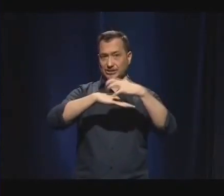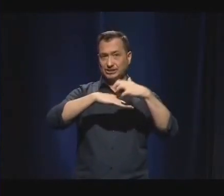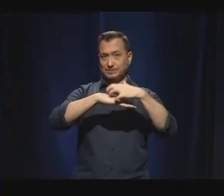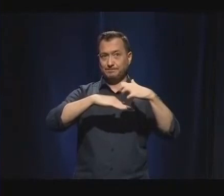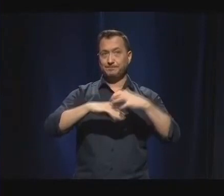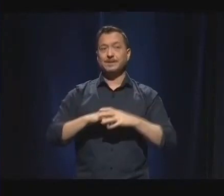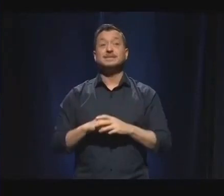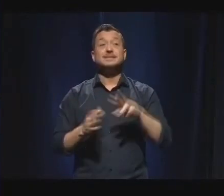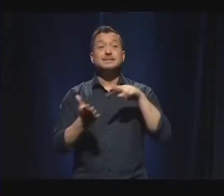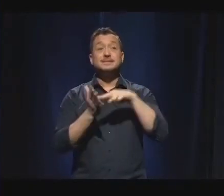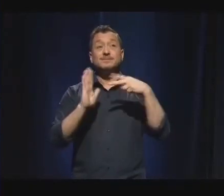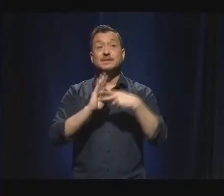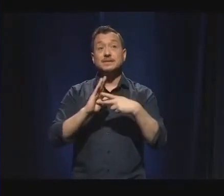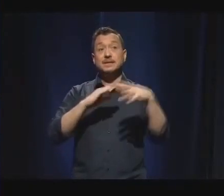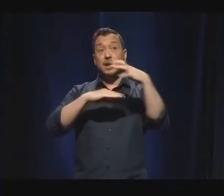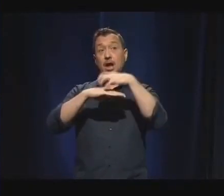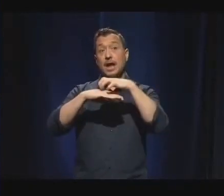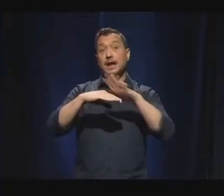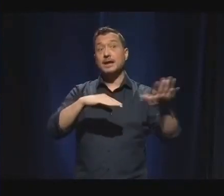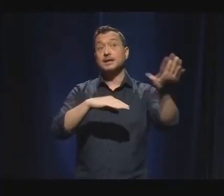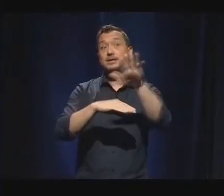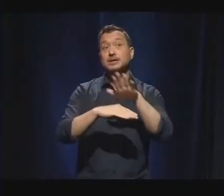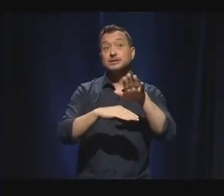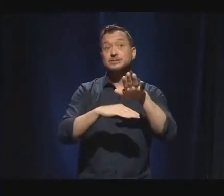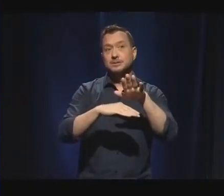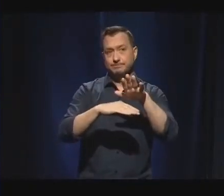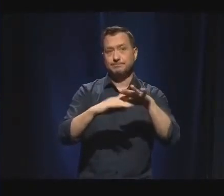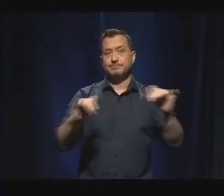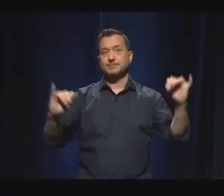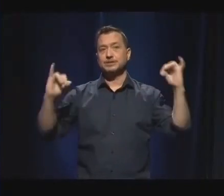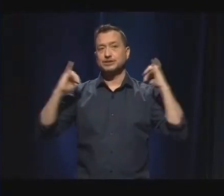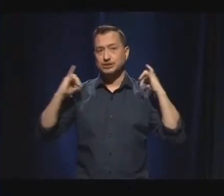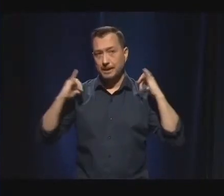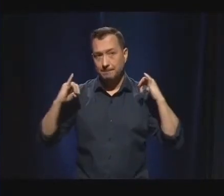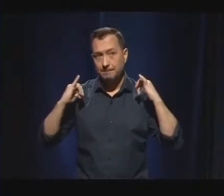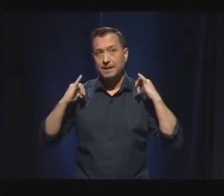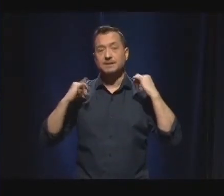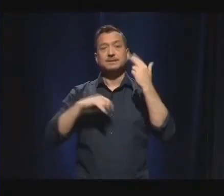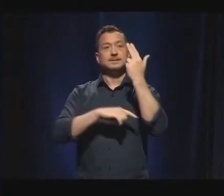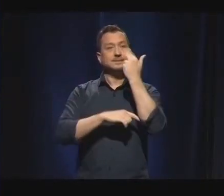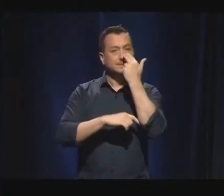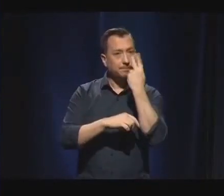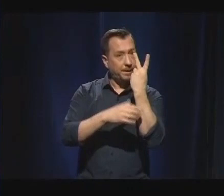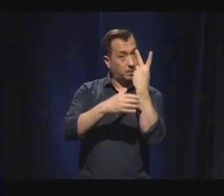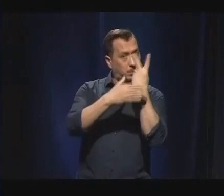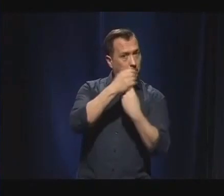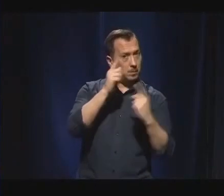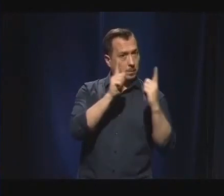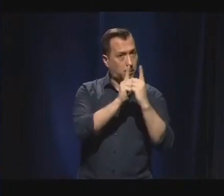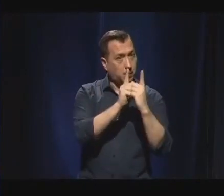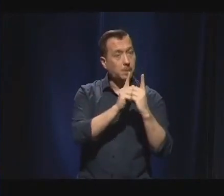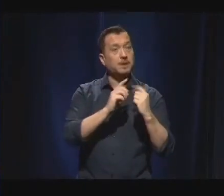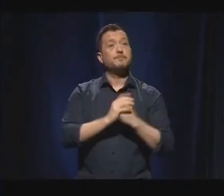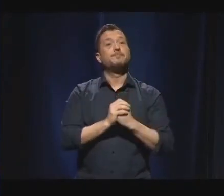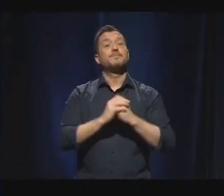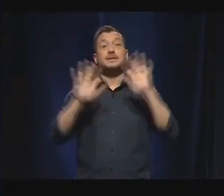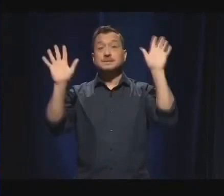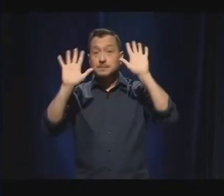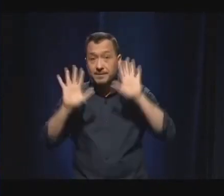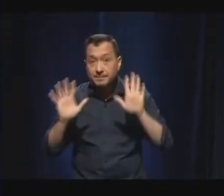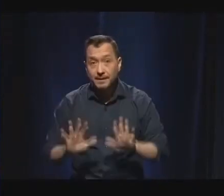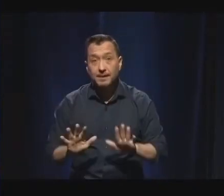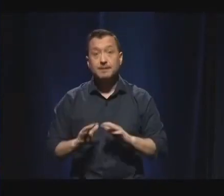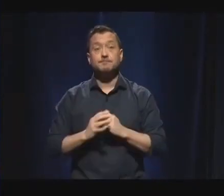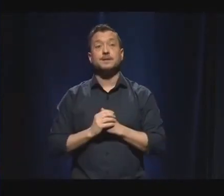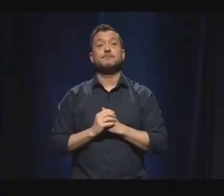gyms, les sports à deux, les salles de spectacle, les restaurants vont pouvoir rouvrir donc dès lundi